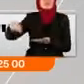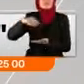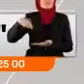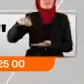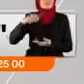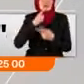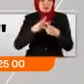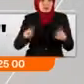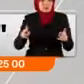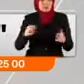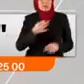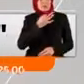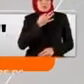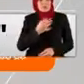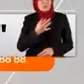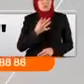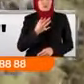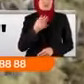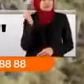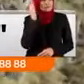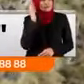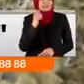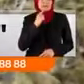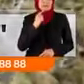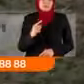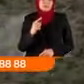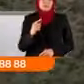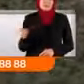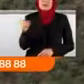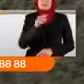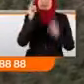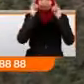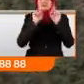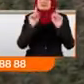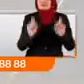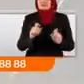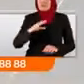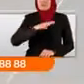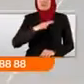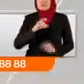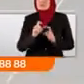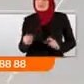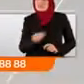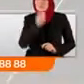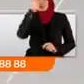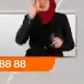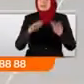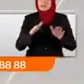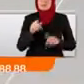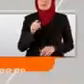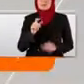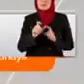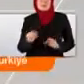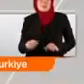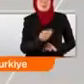açıklamalarına lütfen kulak veriniz ve herkesin Aklındaki Sabotaj ihtimali Sabotaj şüpheleri